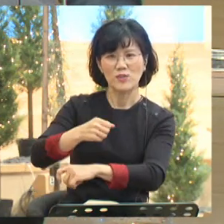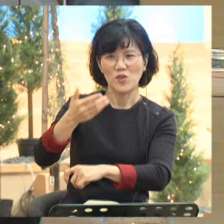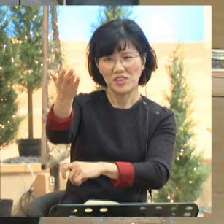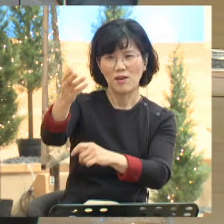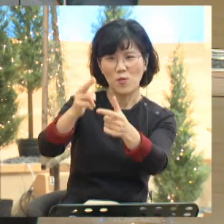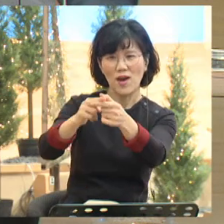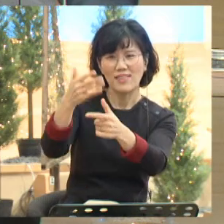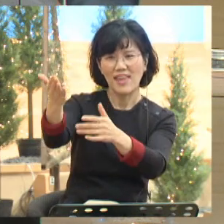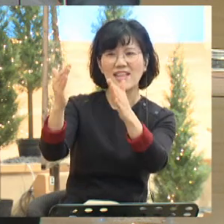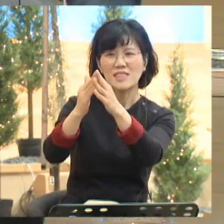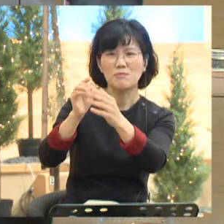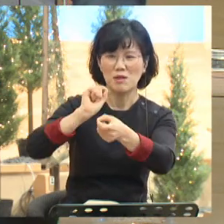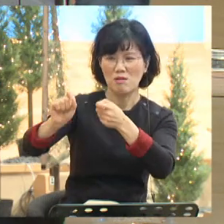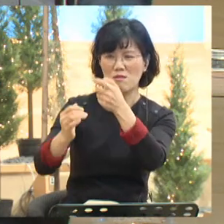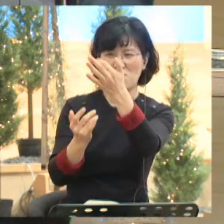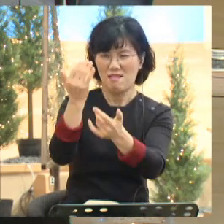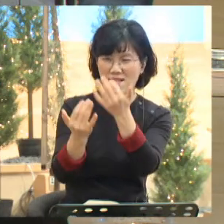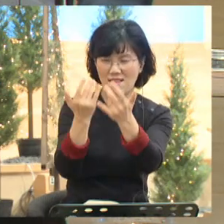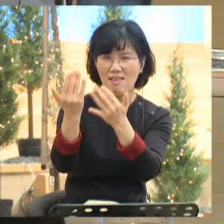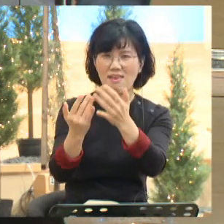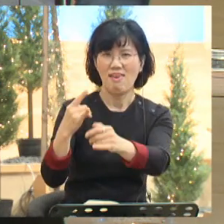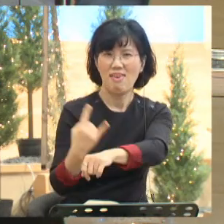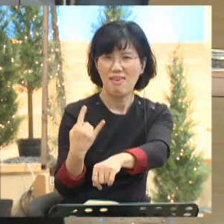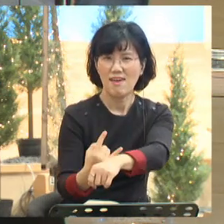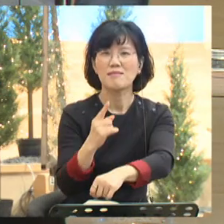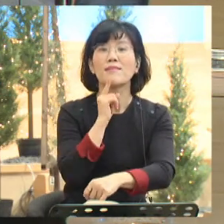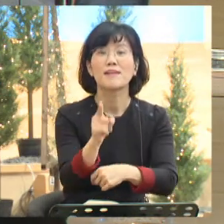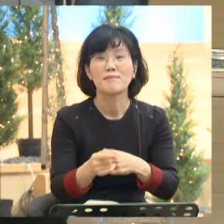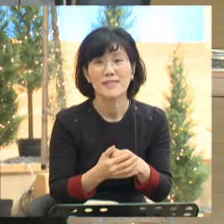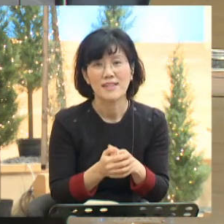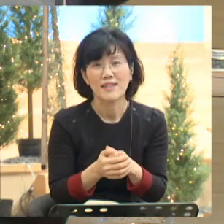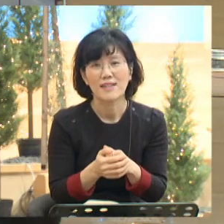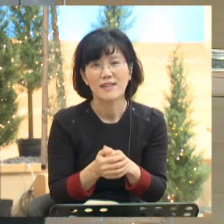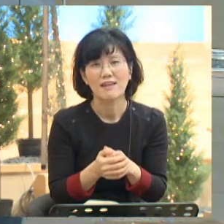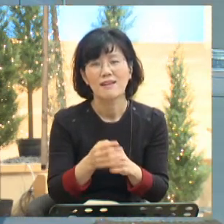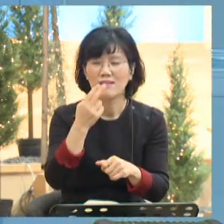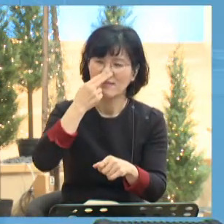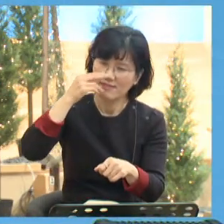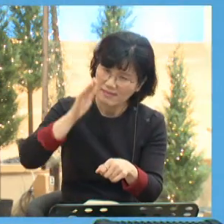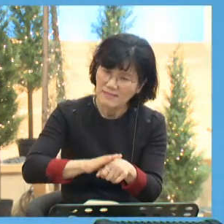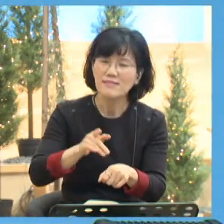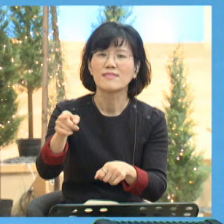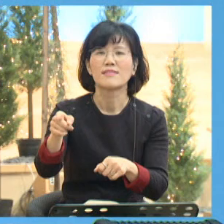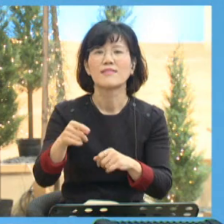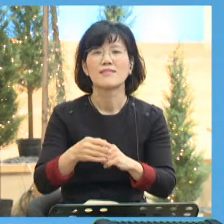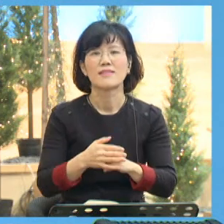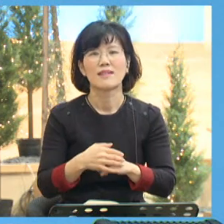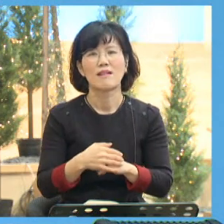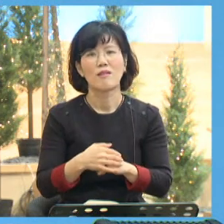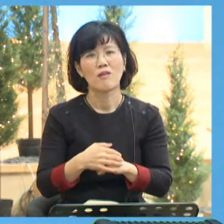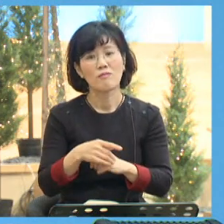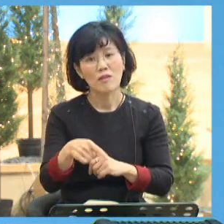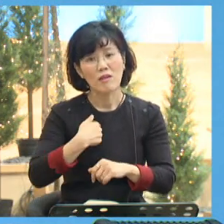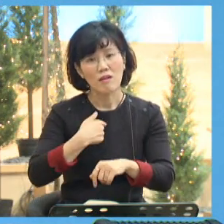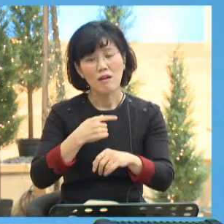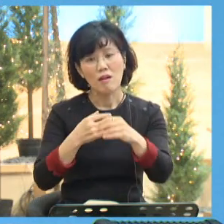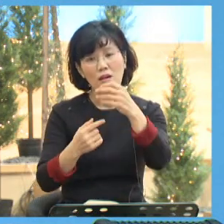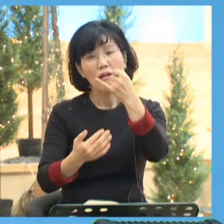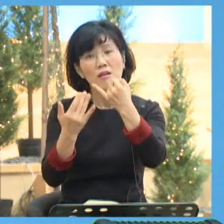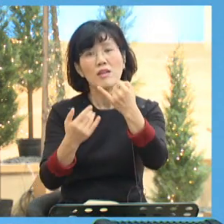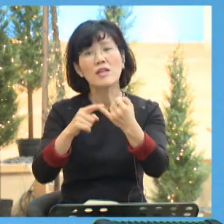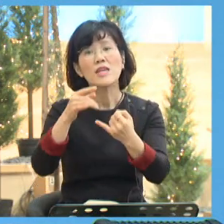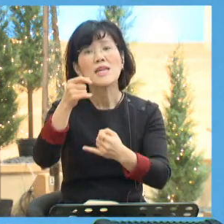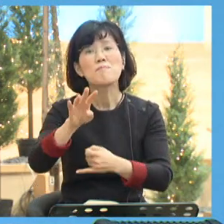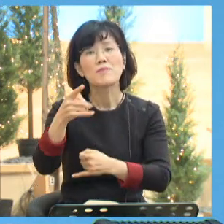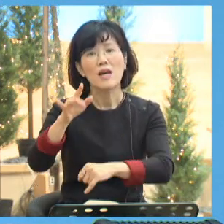내집을 완전 불살라 버리겠다 그렇게 말하고 있어 기가 차죠 아니 깊다고 뭘 잘못했다 어쩜 뭘